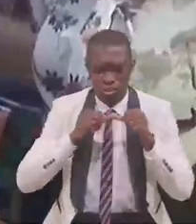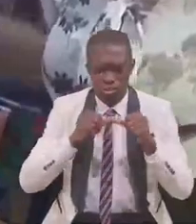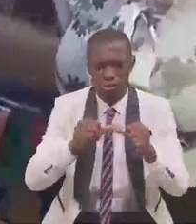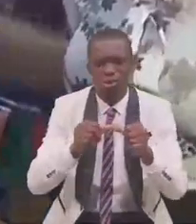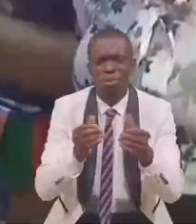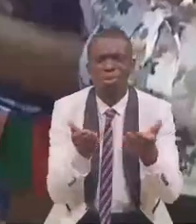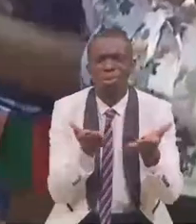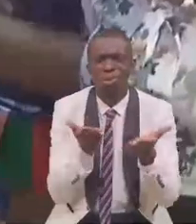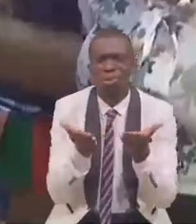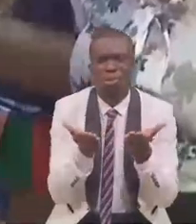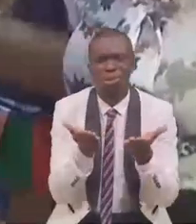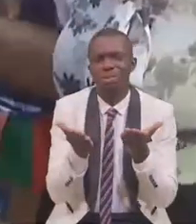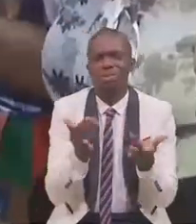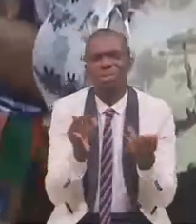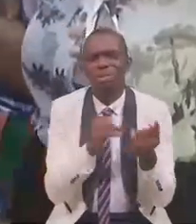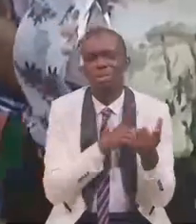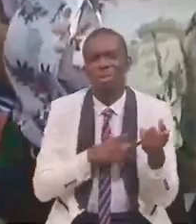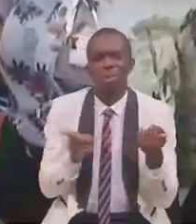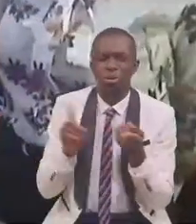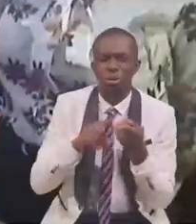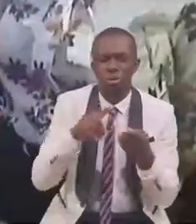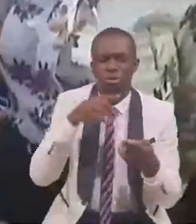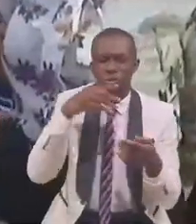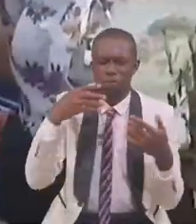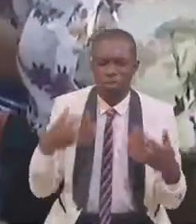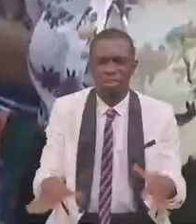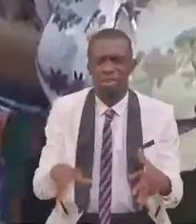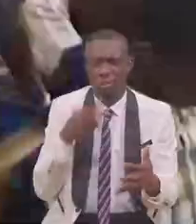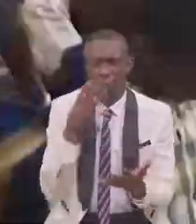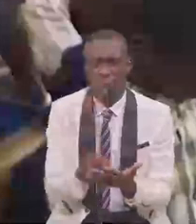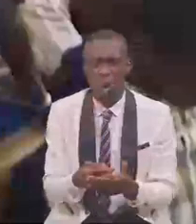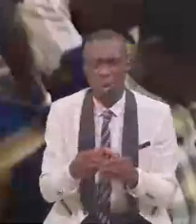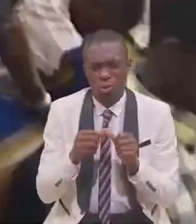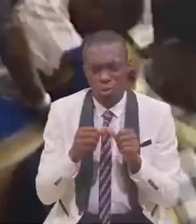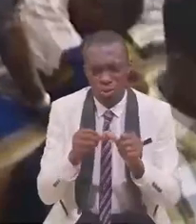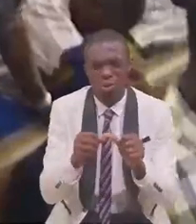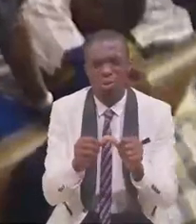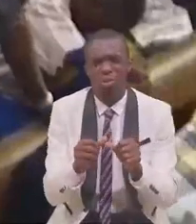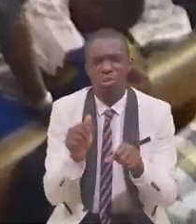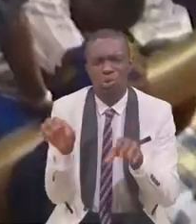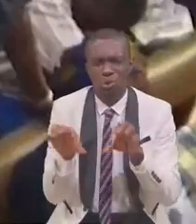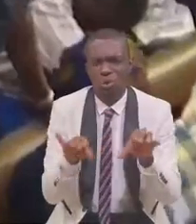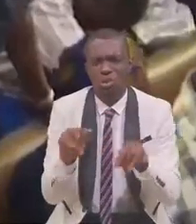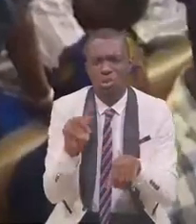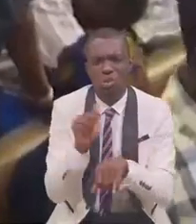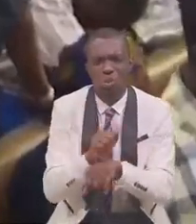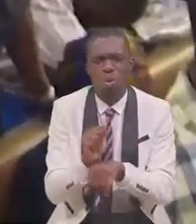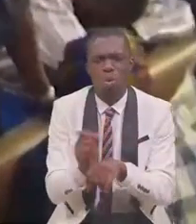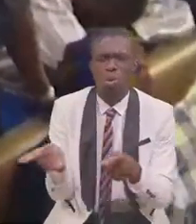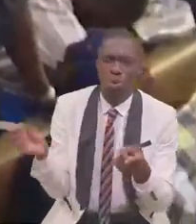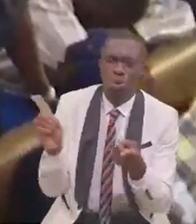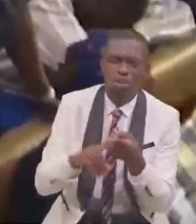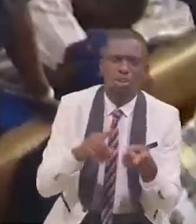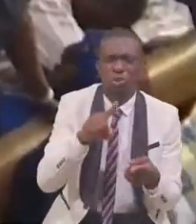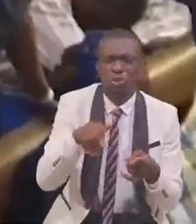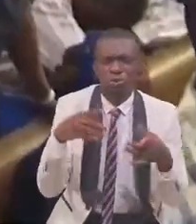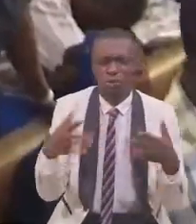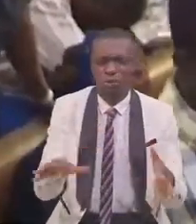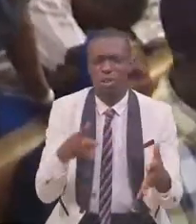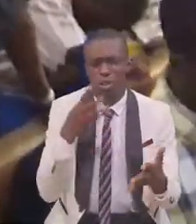vous finissiez, vous terminiez bien. Continuez de faire l'œuvre jusqu'à ce que vous terminiez bien.